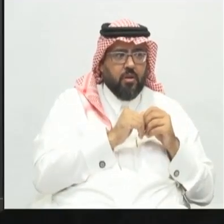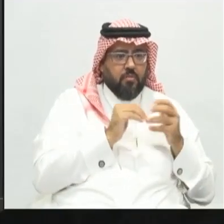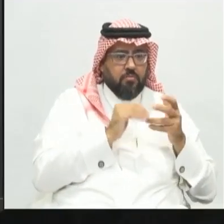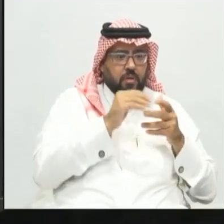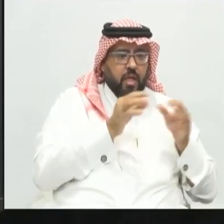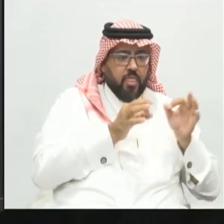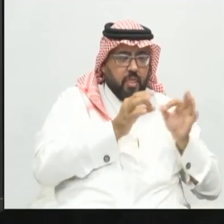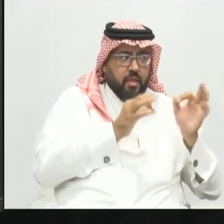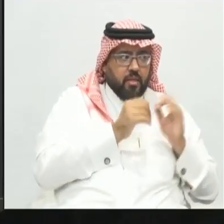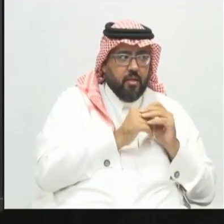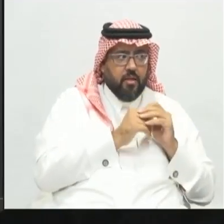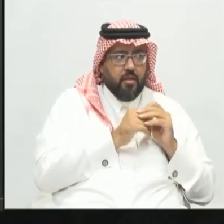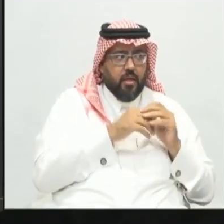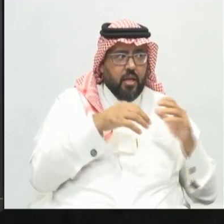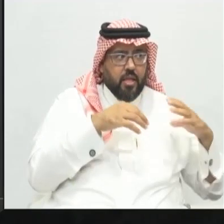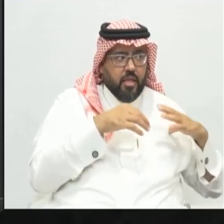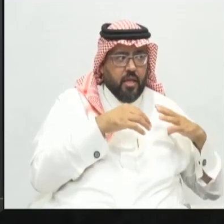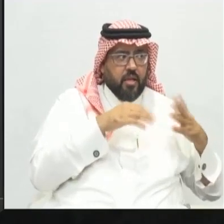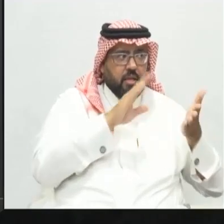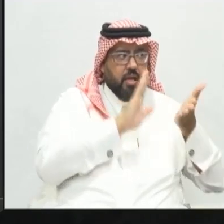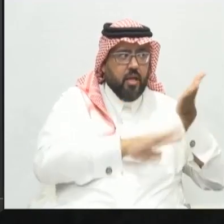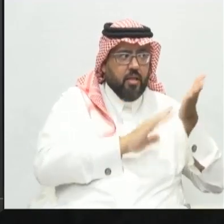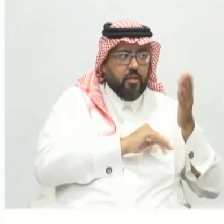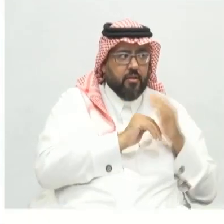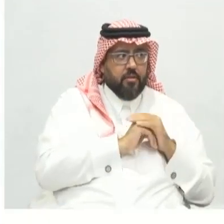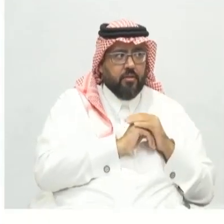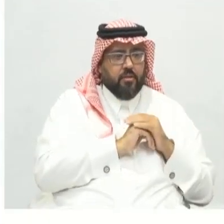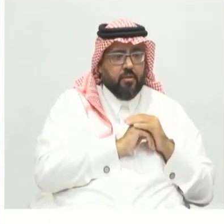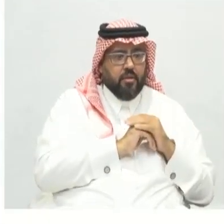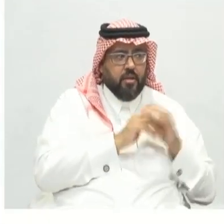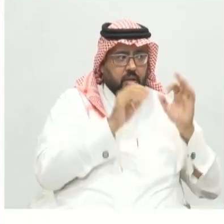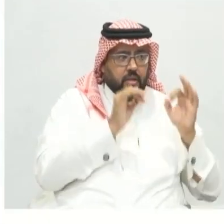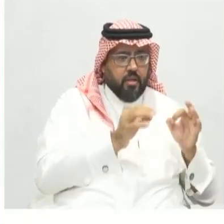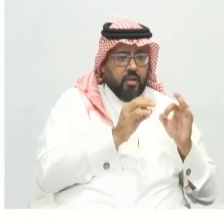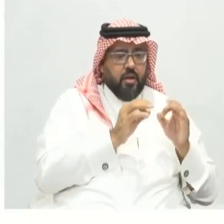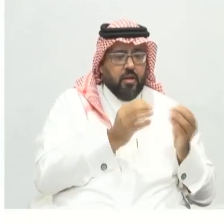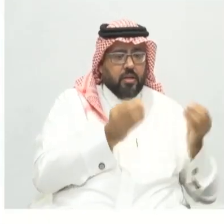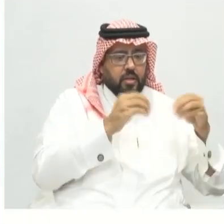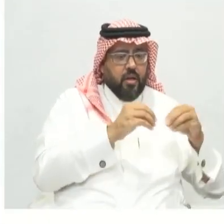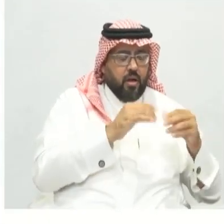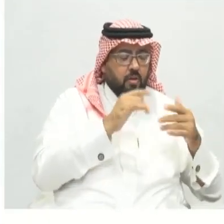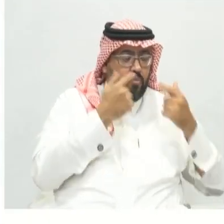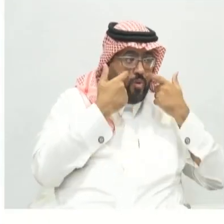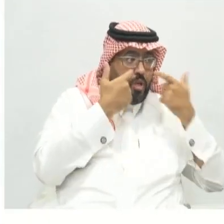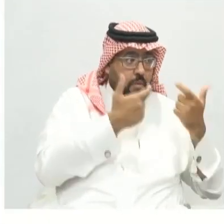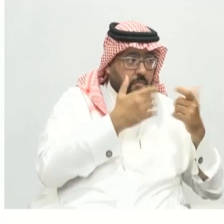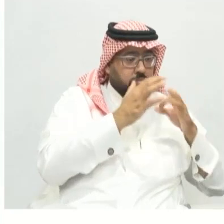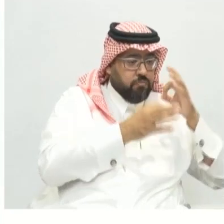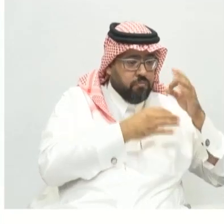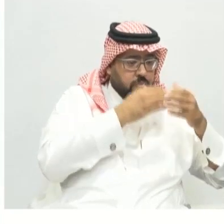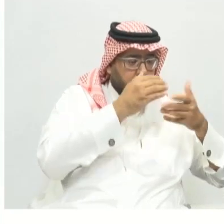مراحل التخطيط اداره المخاطر تحقيق درجه عاليه من المتابعه